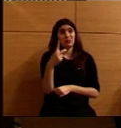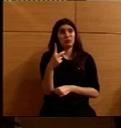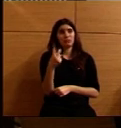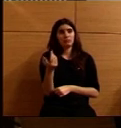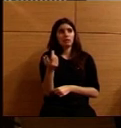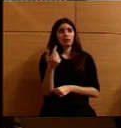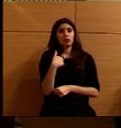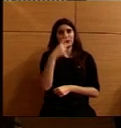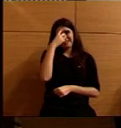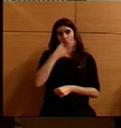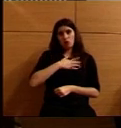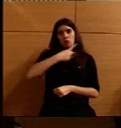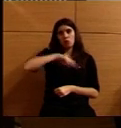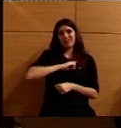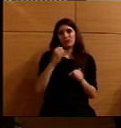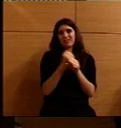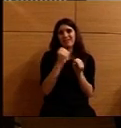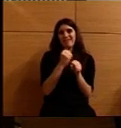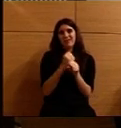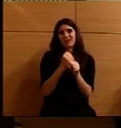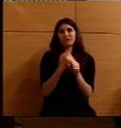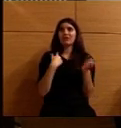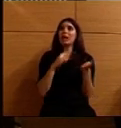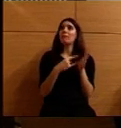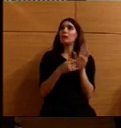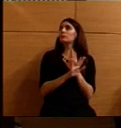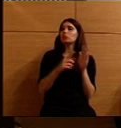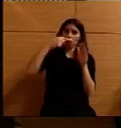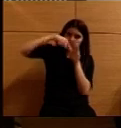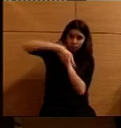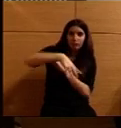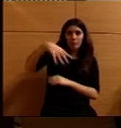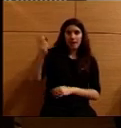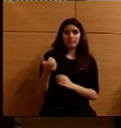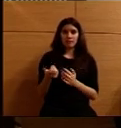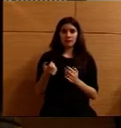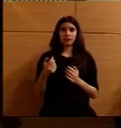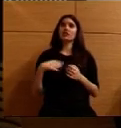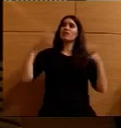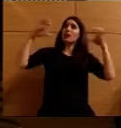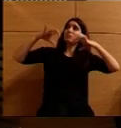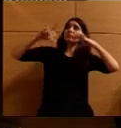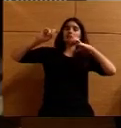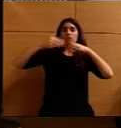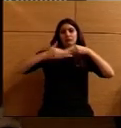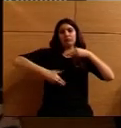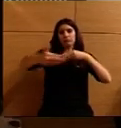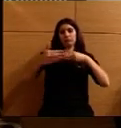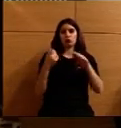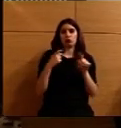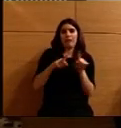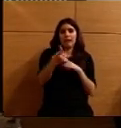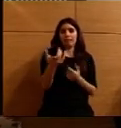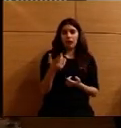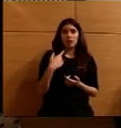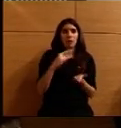crec que la nostra funció és estar més allà de lo previsible. Crec que hem d'anar davant de les tronades, i mai millor dit, per a aquesta qüestió, i que